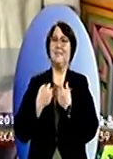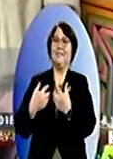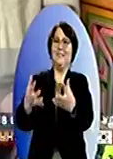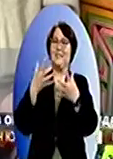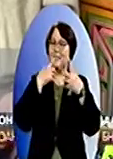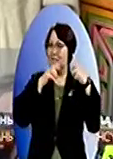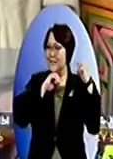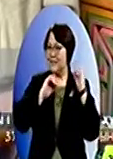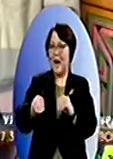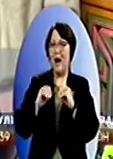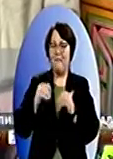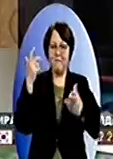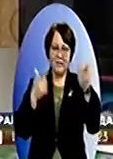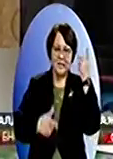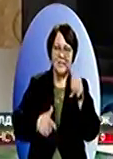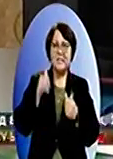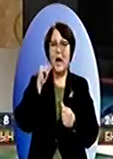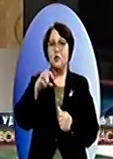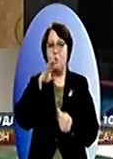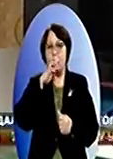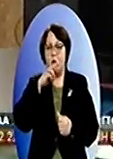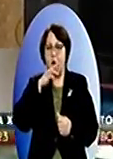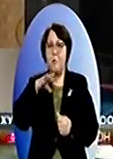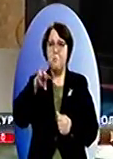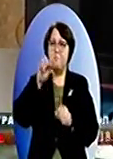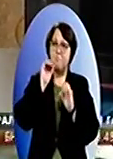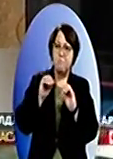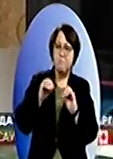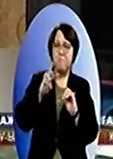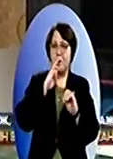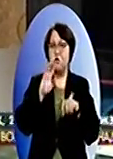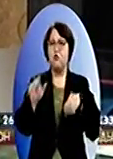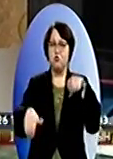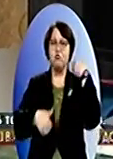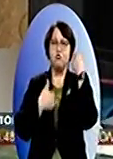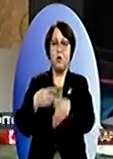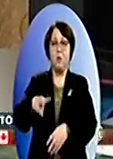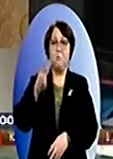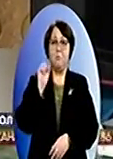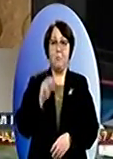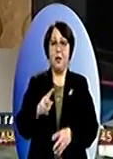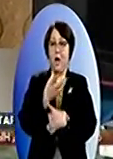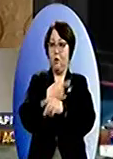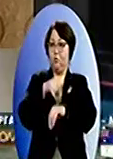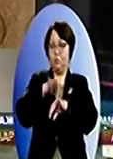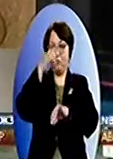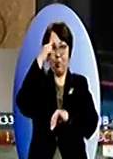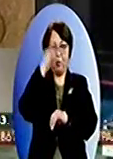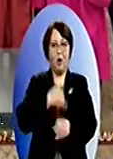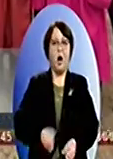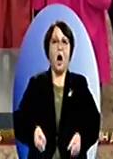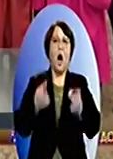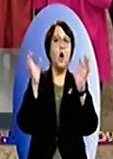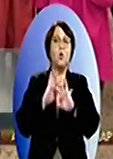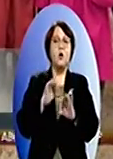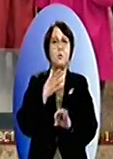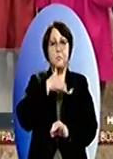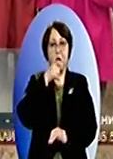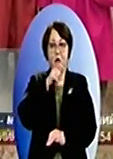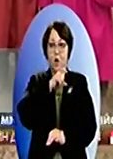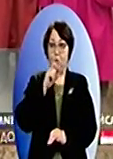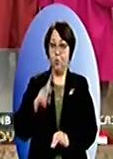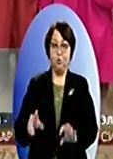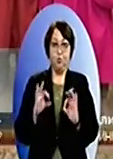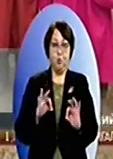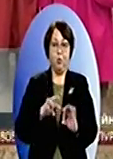хэрхэн хийх зэрэг бүх талын мэдлэг мэдээлэлтэй болно. Ингэснээр малын халдварт өвчин манай улсад гарахгүй. Улмаар эрүүл малын ашиг шимийг монголчууд